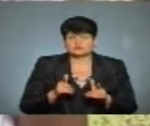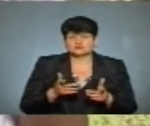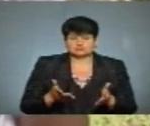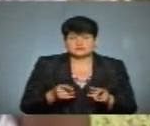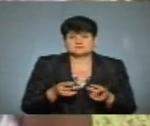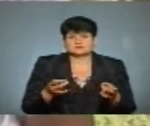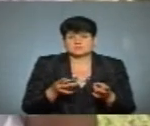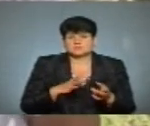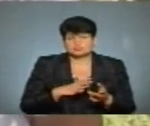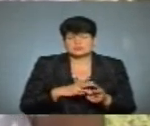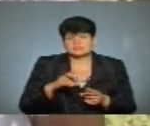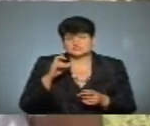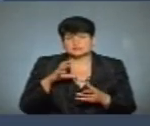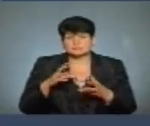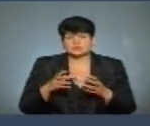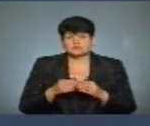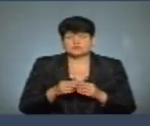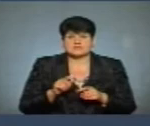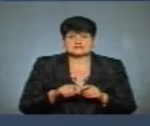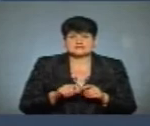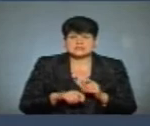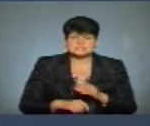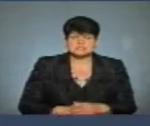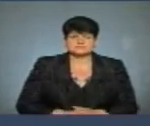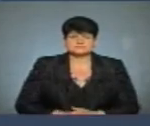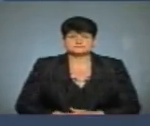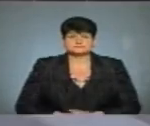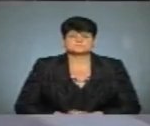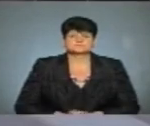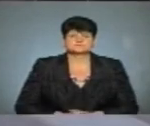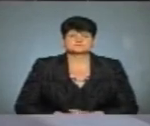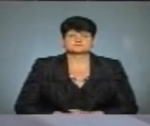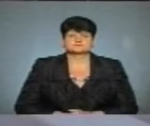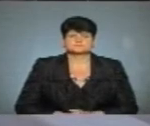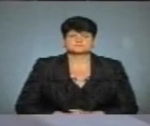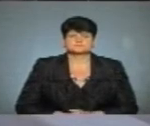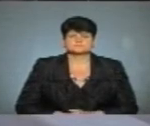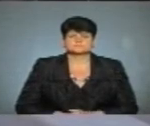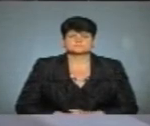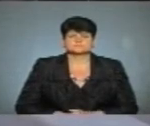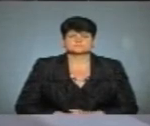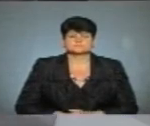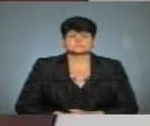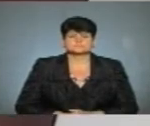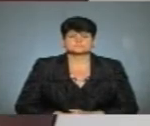було потрібно як державна підсумкова атестація. Ірина Терлюк, Оксана Галіяш. Новини на Суспільному.